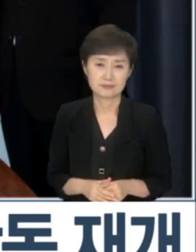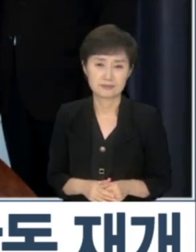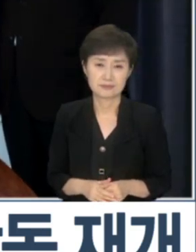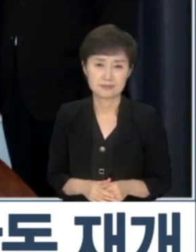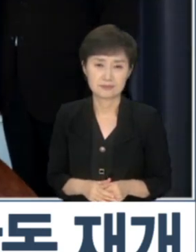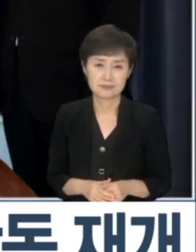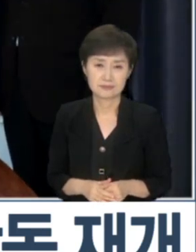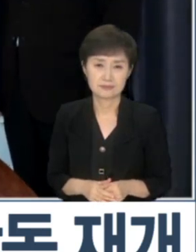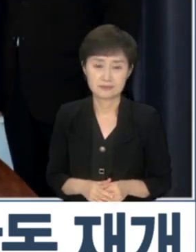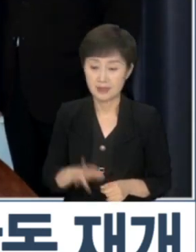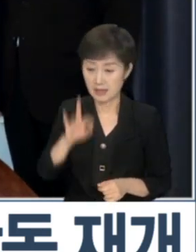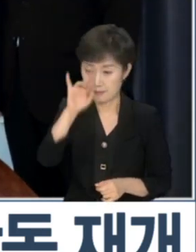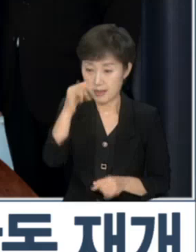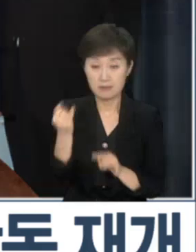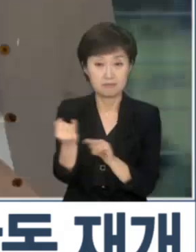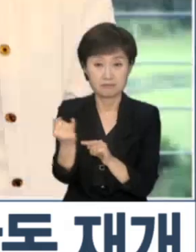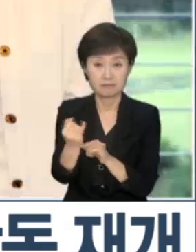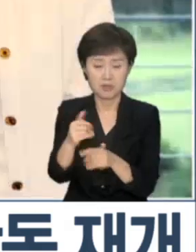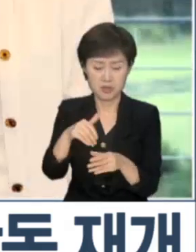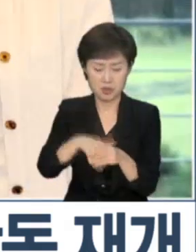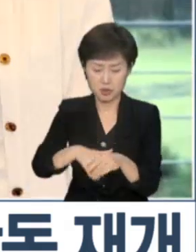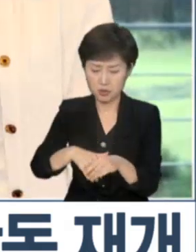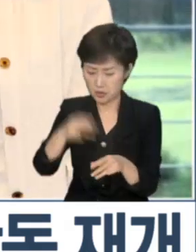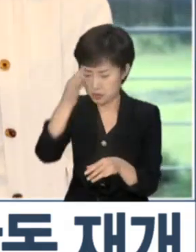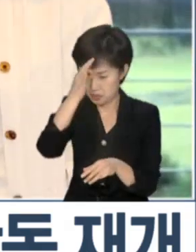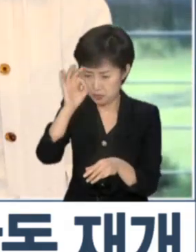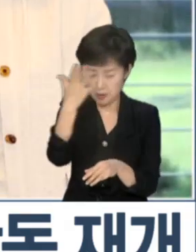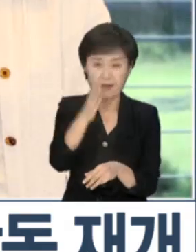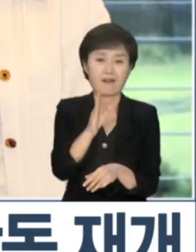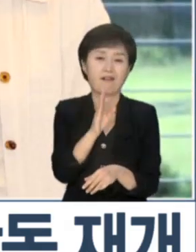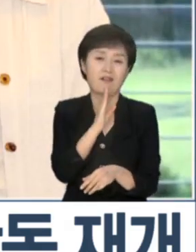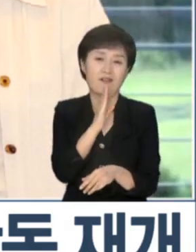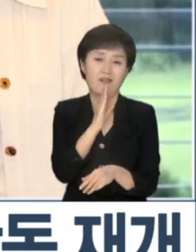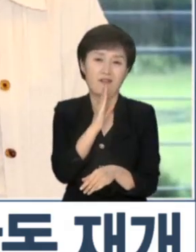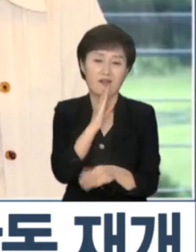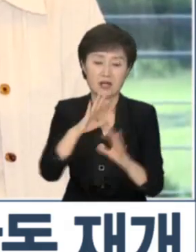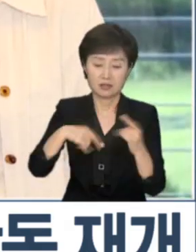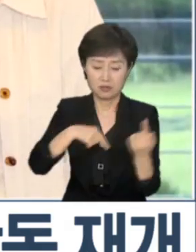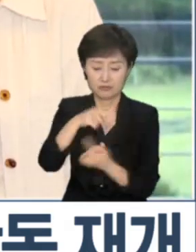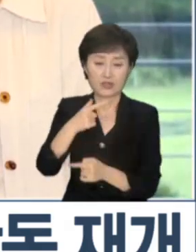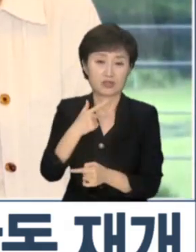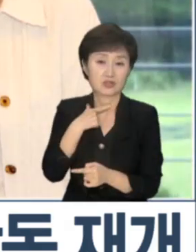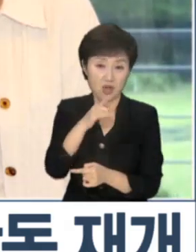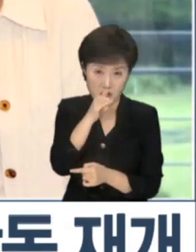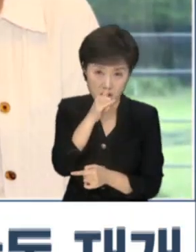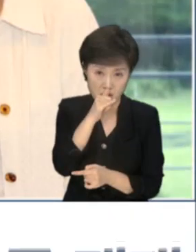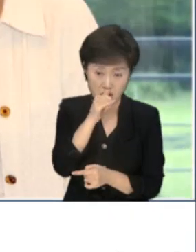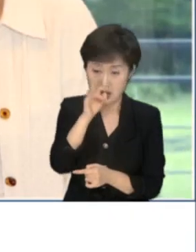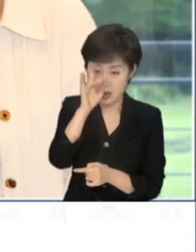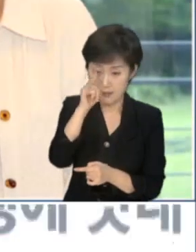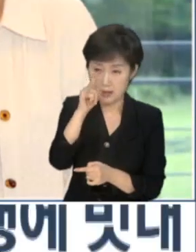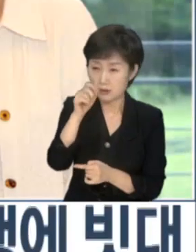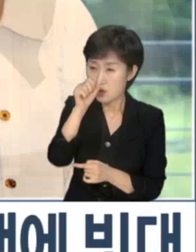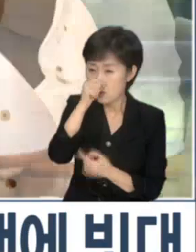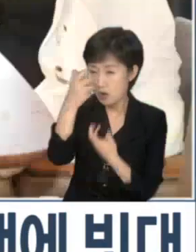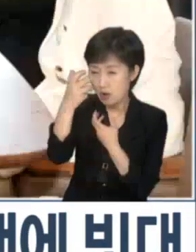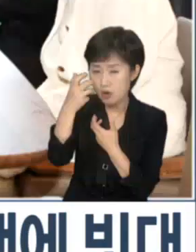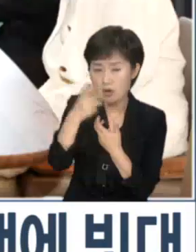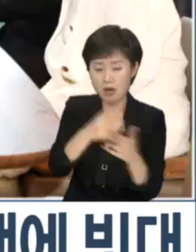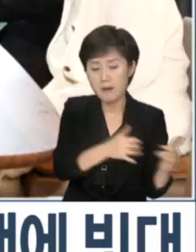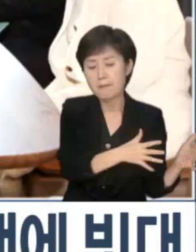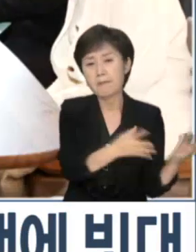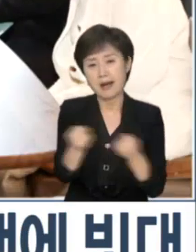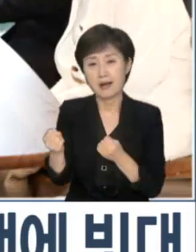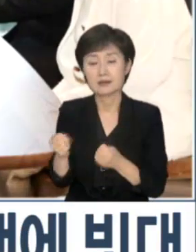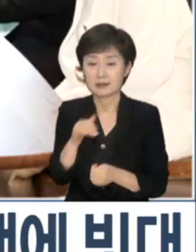선거의 여왕이라고 하지 않습니까 그리고 또 국정원 운영하는 분으로 여전히에 박근혜 대통령에 대한 팬덤이 형성이 돼 있는